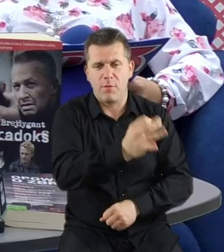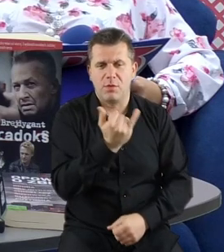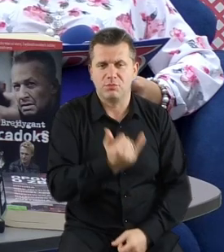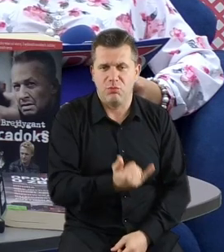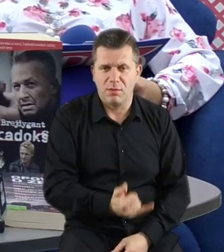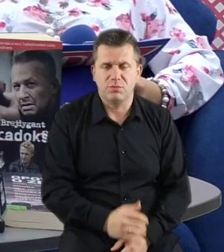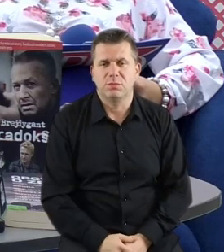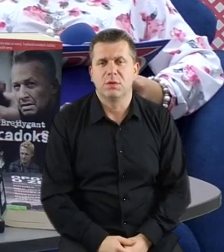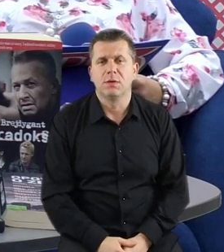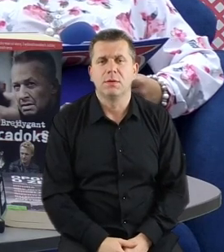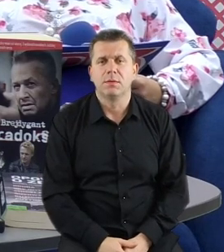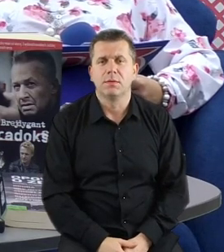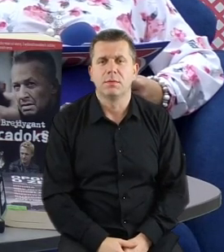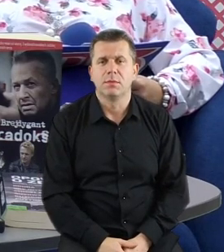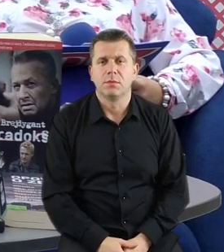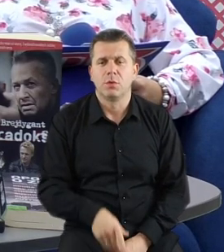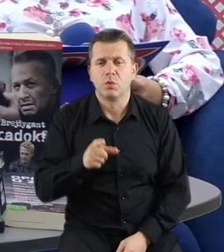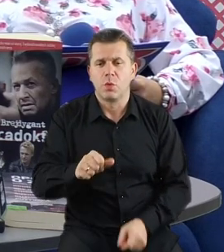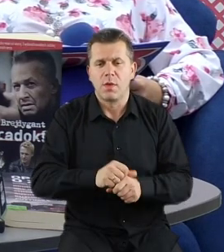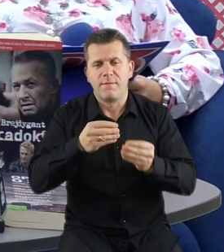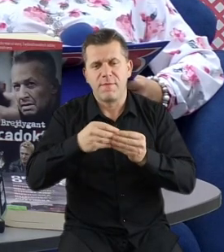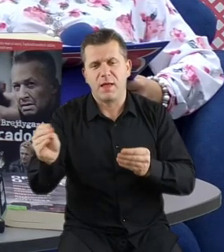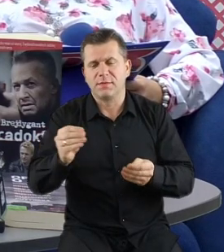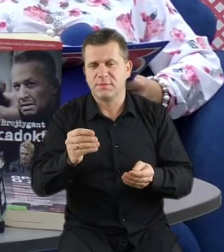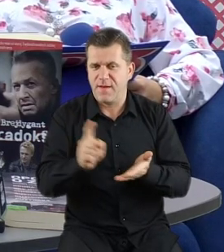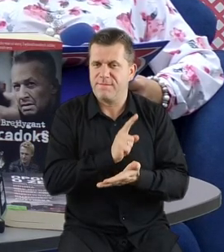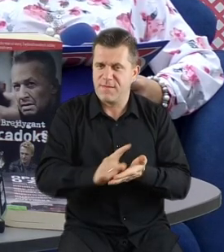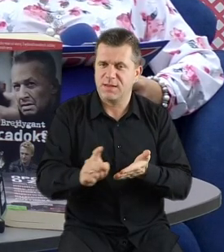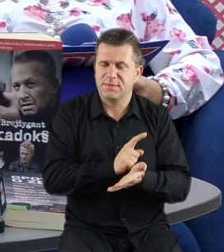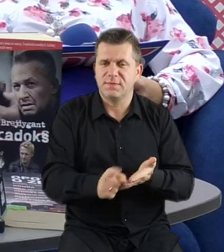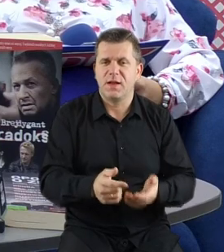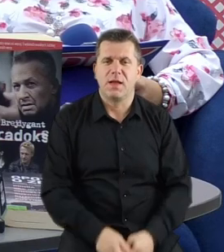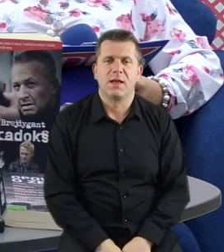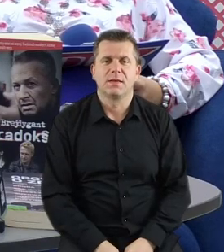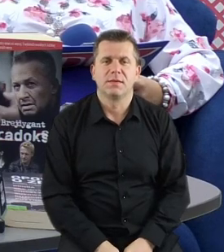dziecka. Tu jest większe wyzwanie niż